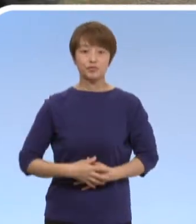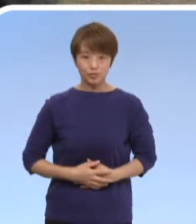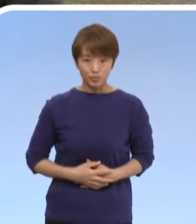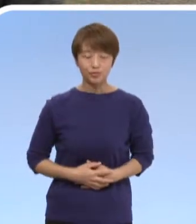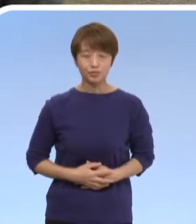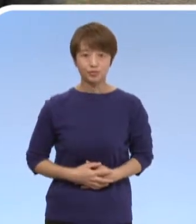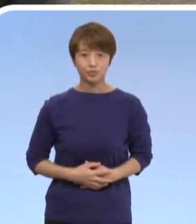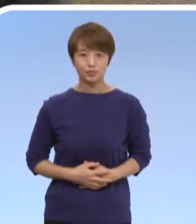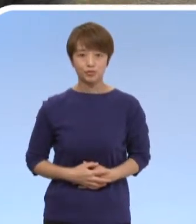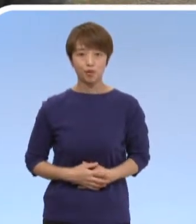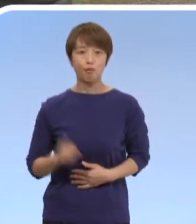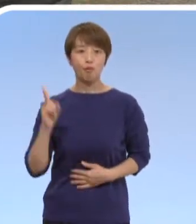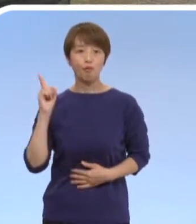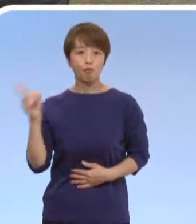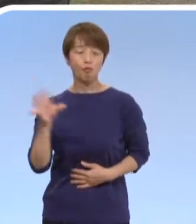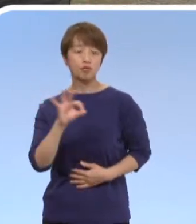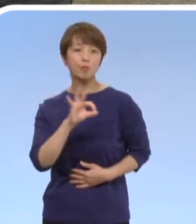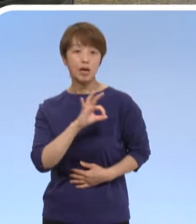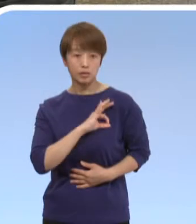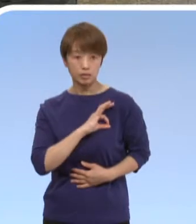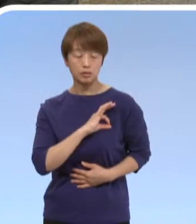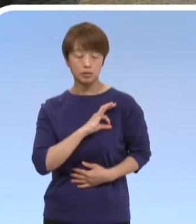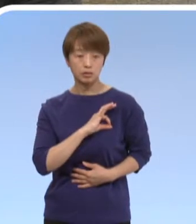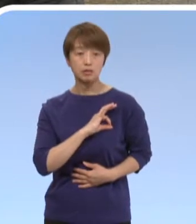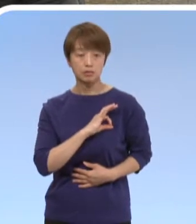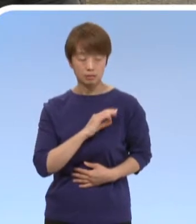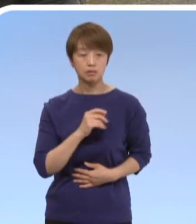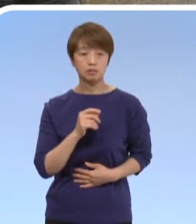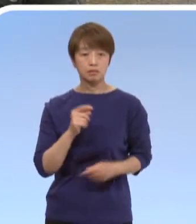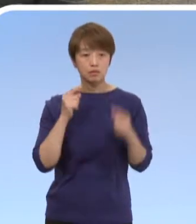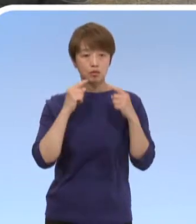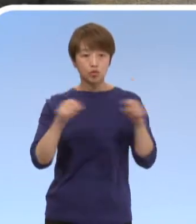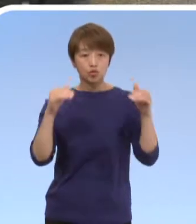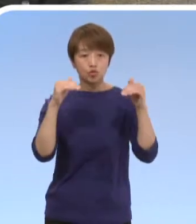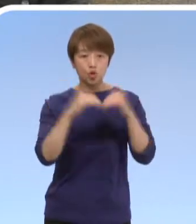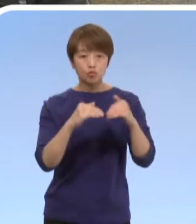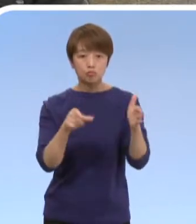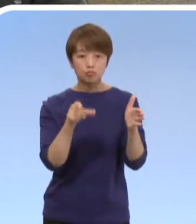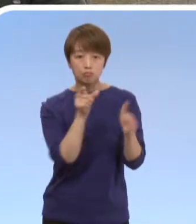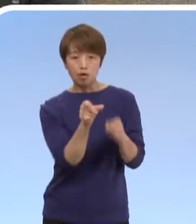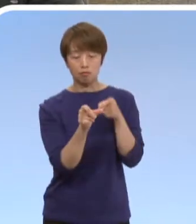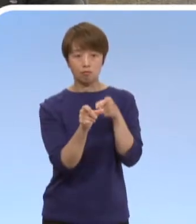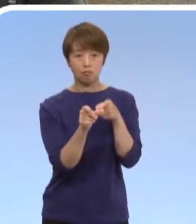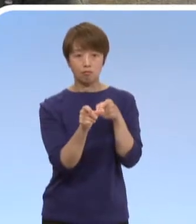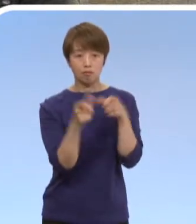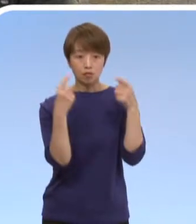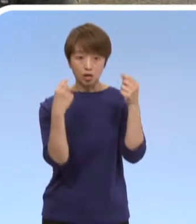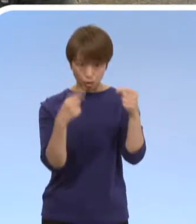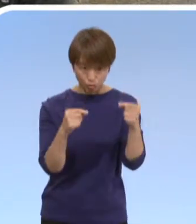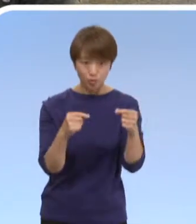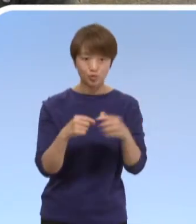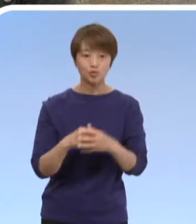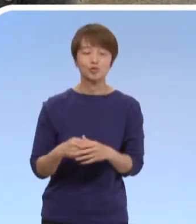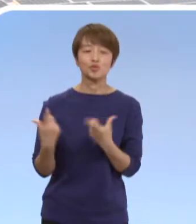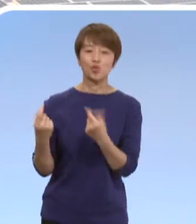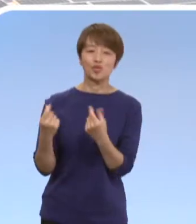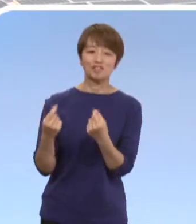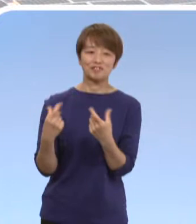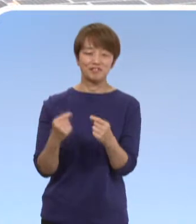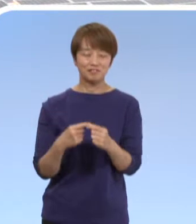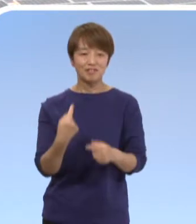ちょっと気になったのが、はい、こちらのお名前に龍谷ってつきますけれども、うん、はい、あの大学のことですか？ そう